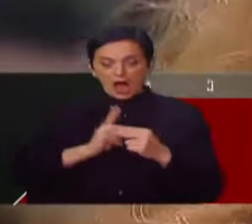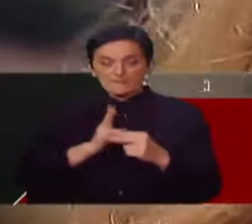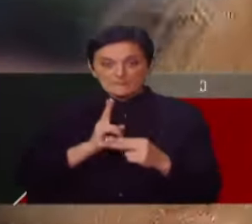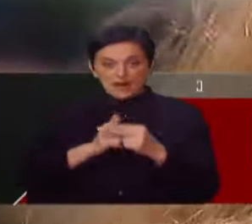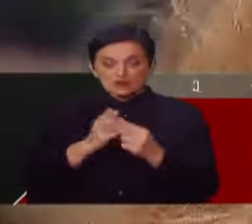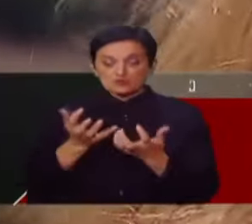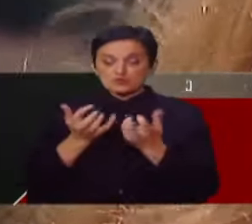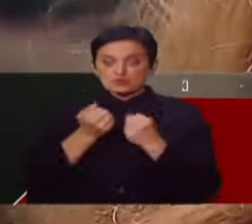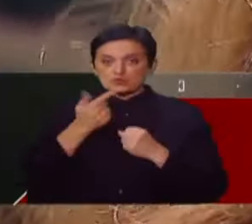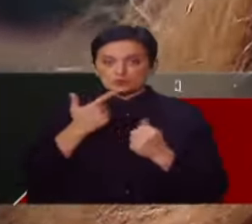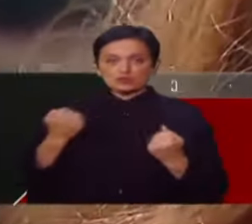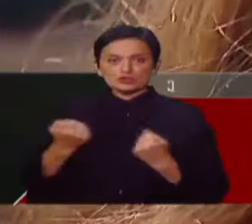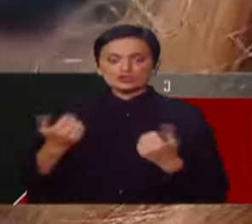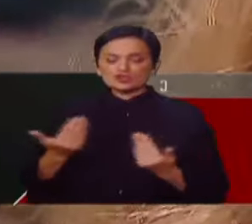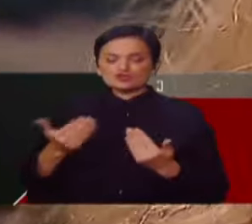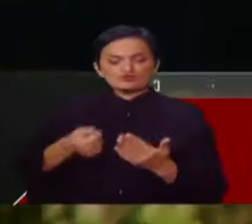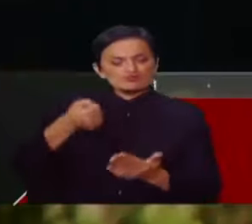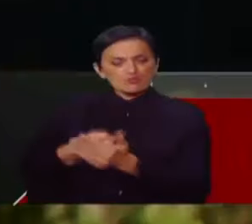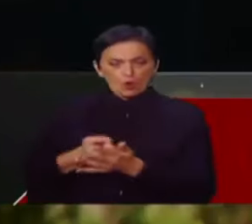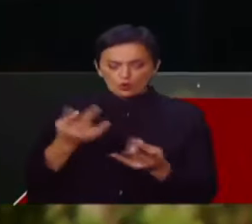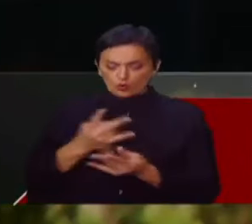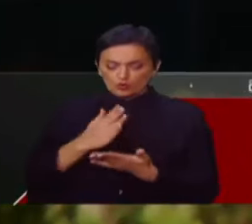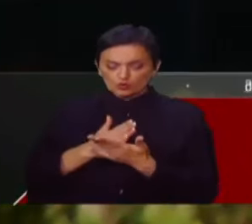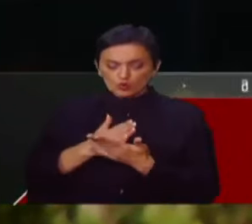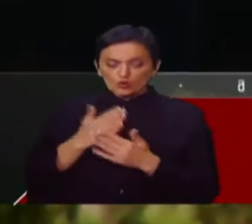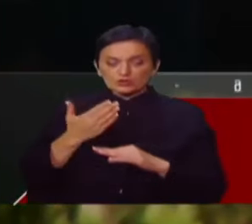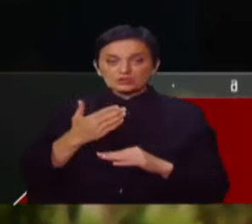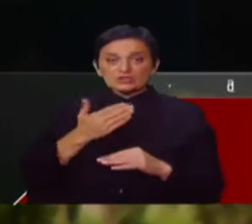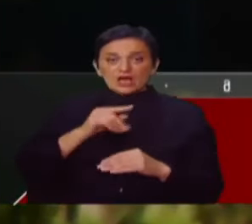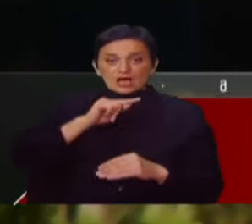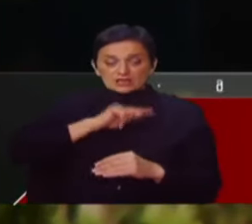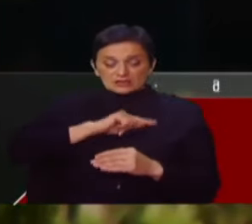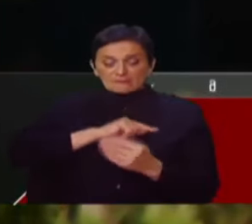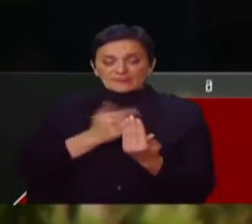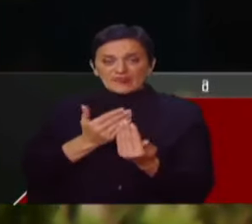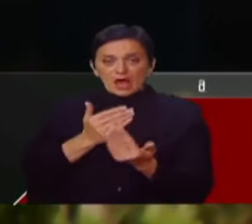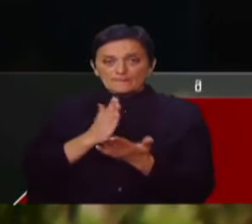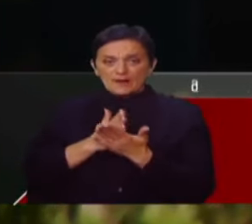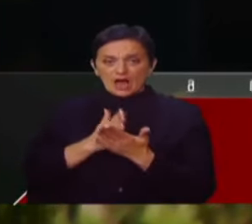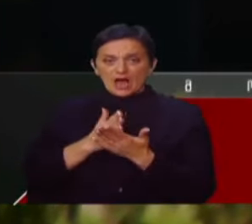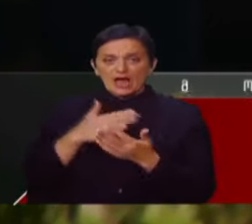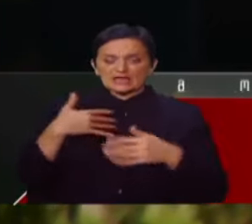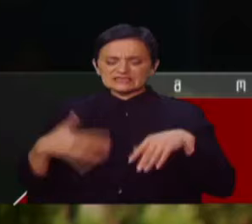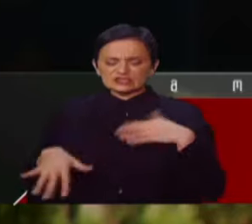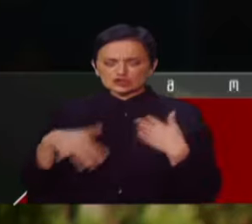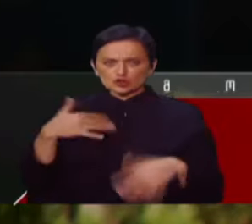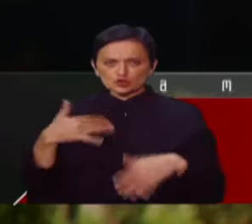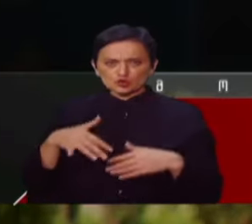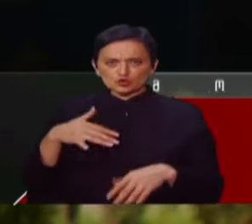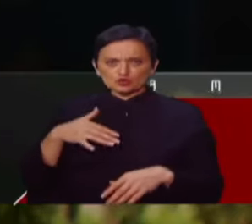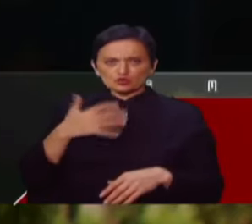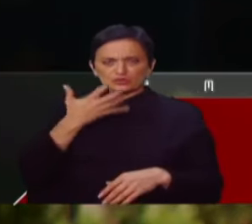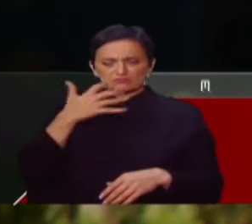მისი მიღება სიცოცხლის ბოლომდე არის საჭირო. მწვავე ჰეპატიტისთვის დაახასიათებელია, თქვათ, სისუსტე,